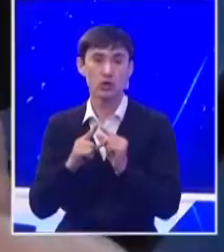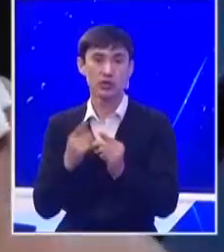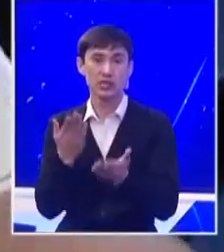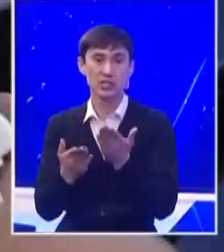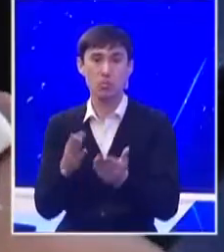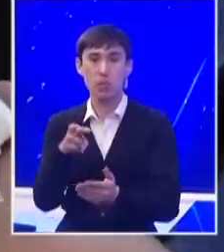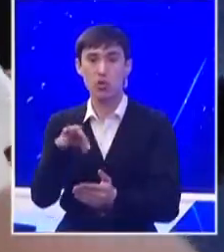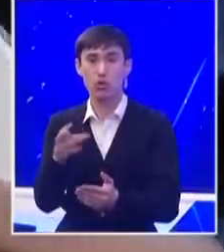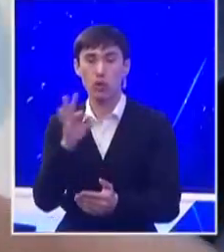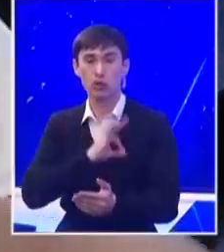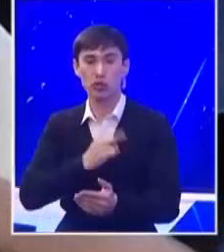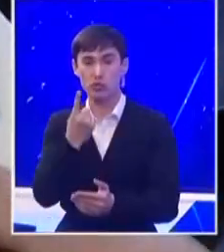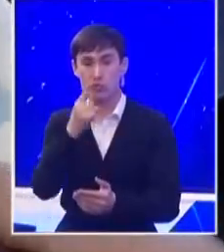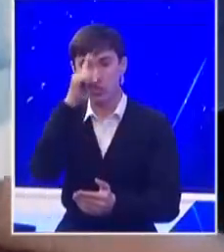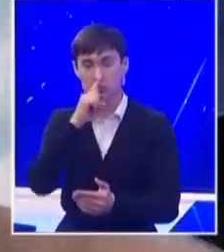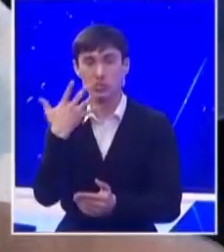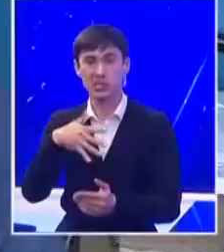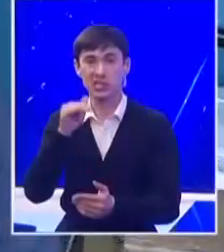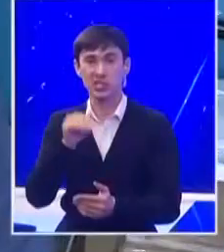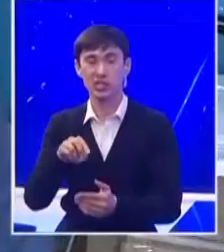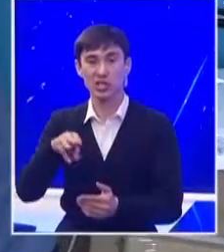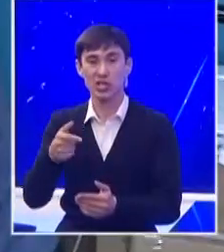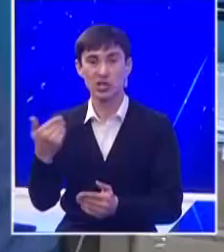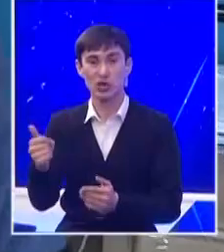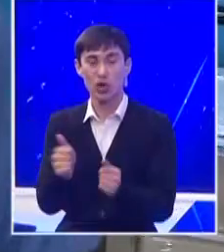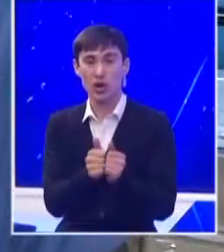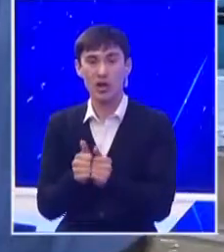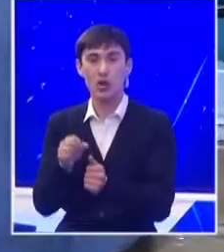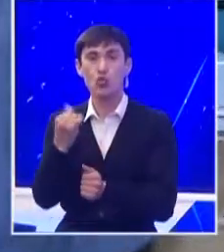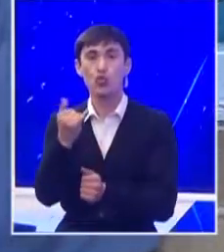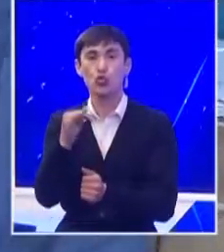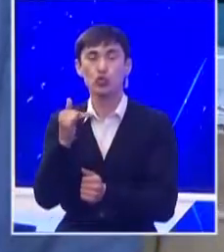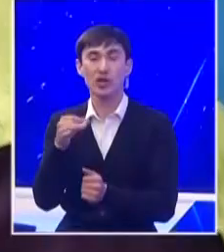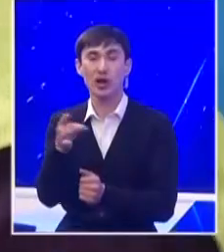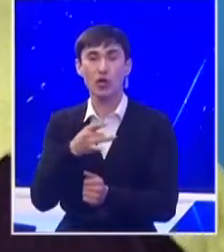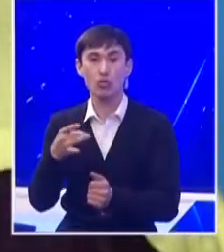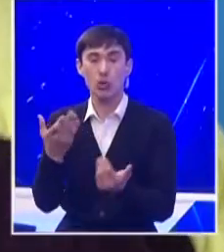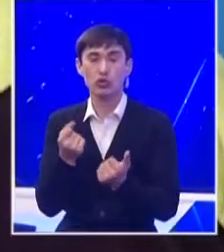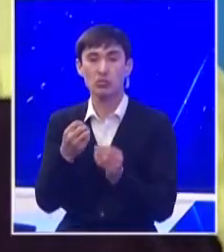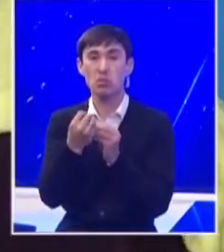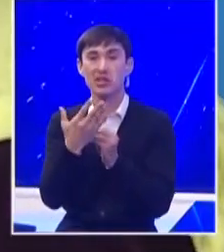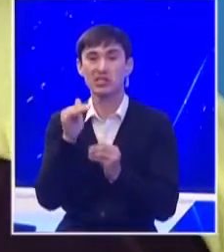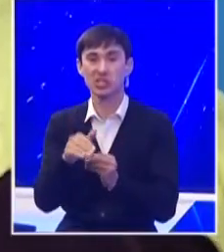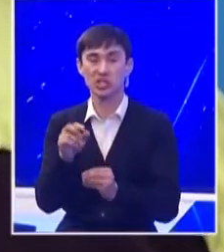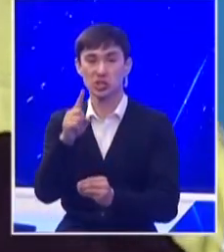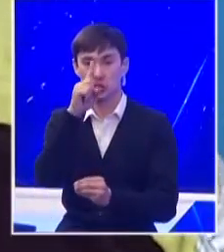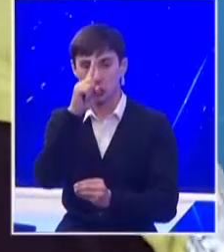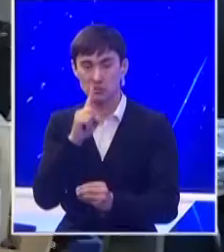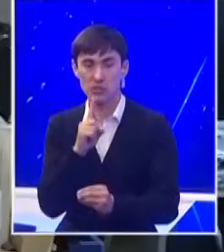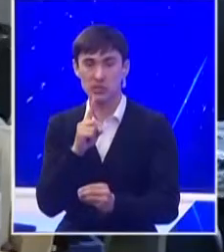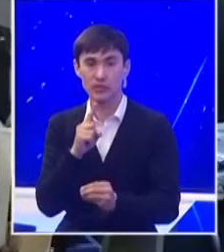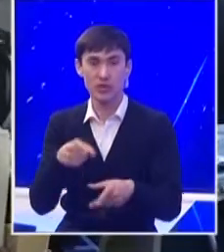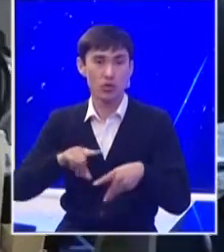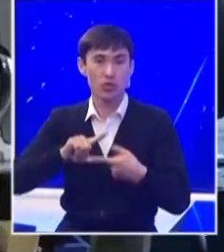если Мируэр получает в месяц 50 тысяч тенге, то ее коллега из Уйгурского района получает около 15 тысяч тенге в месяц. В связи с